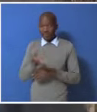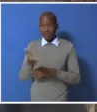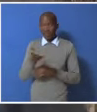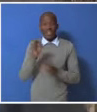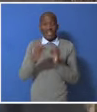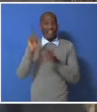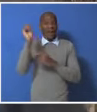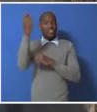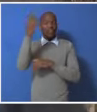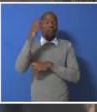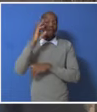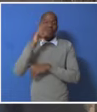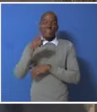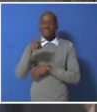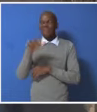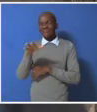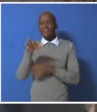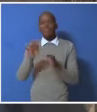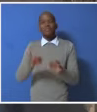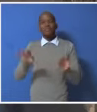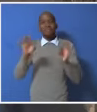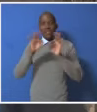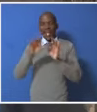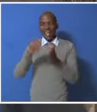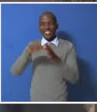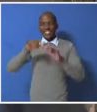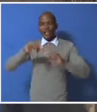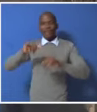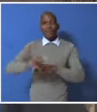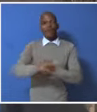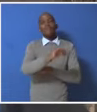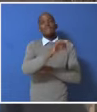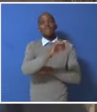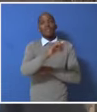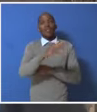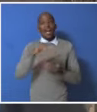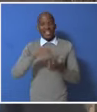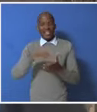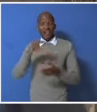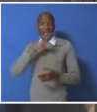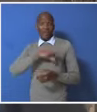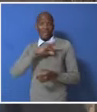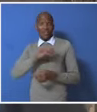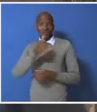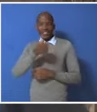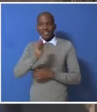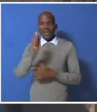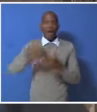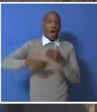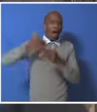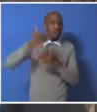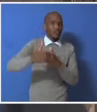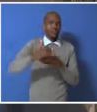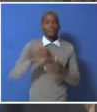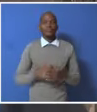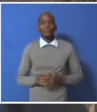ka bona katlego e tla nna sengwe se e leng gore ke sa se nnela ruri kana se tla tsa lobaka, dipoelo tsa teng o tla di akola thata ko